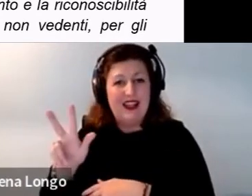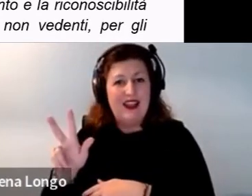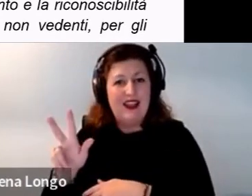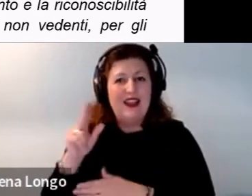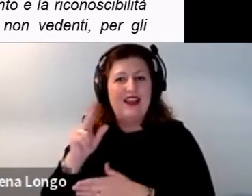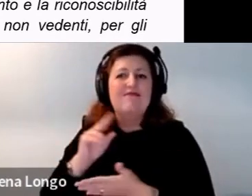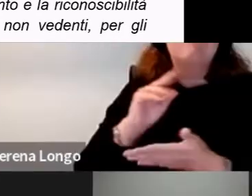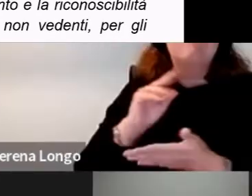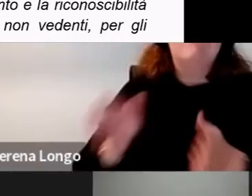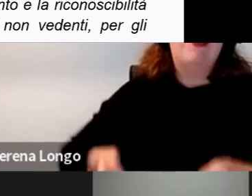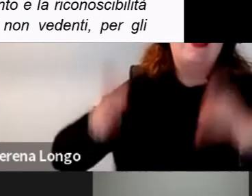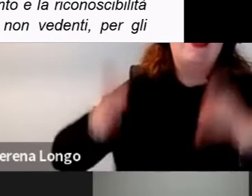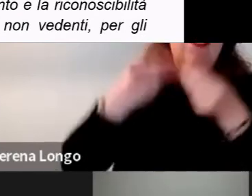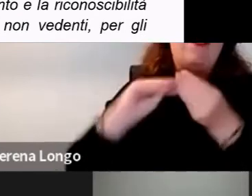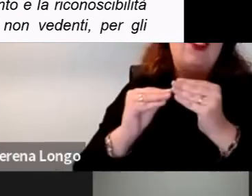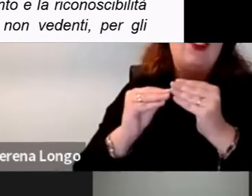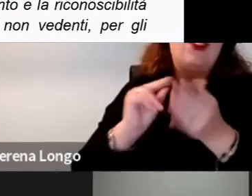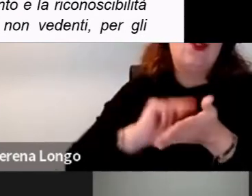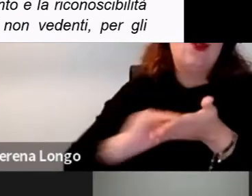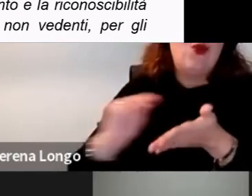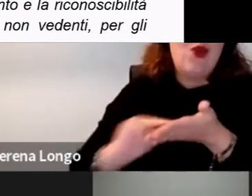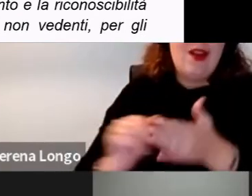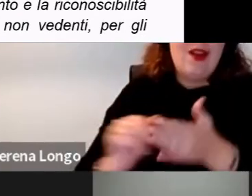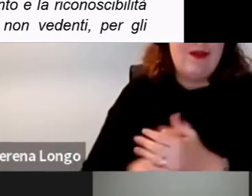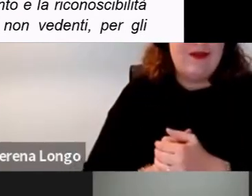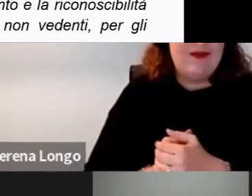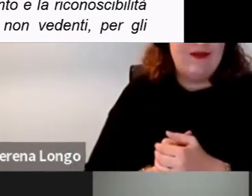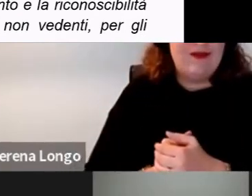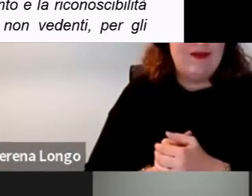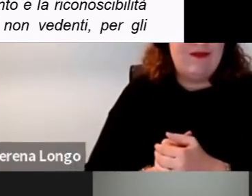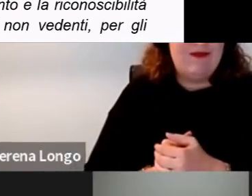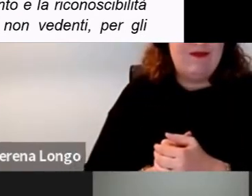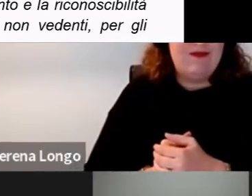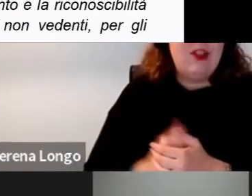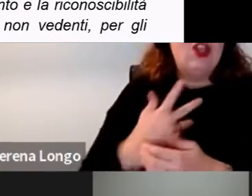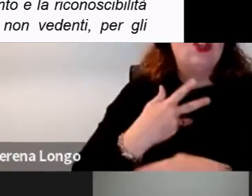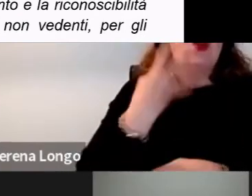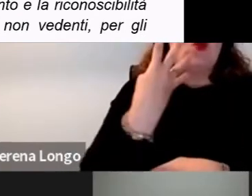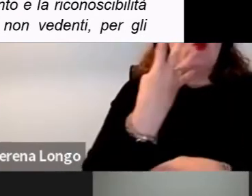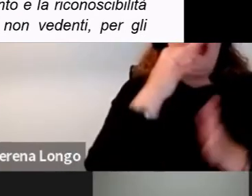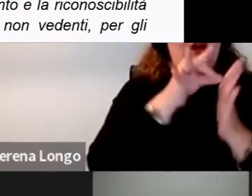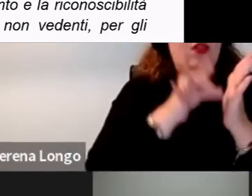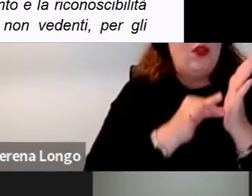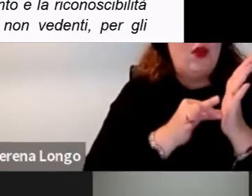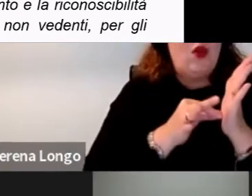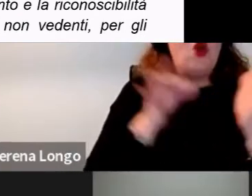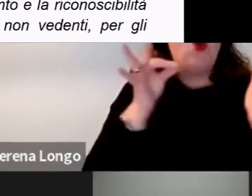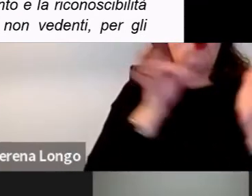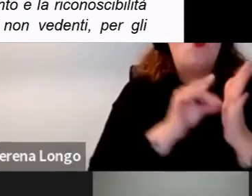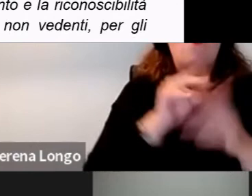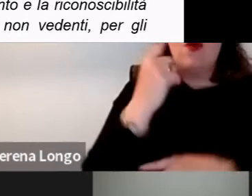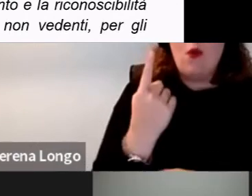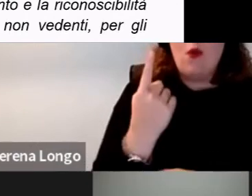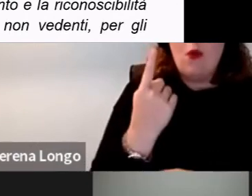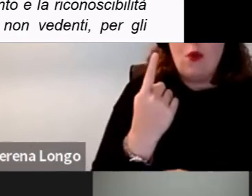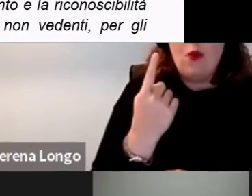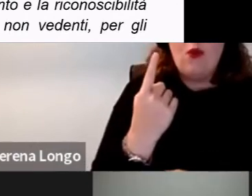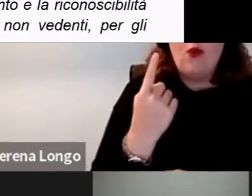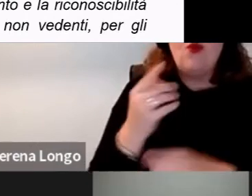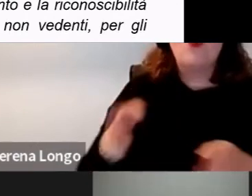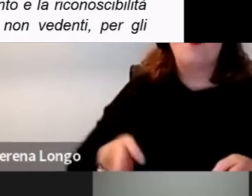passiamo rapidamente i quattro commi che ci interessano. Il comma 1, gli edifici delle